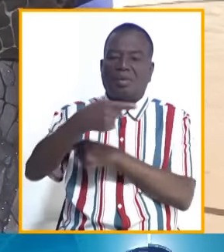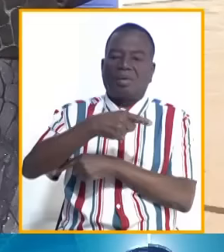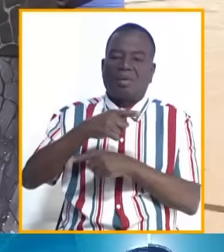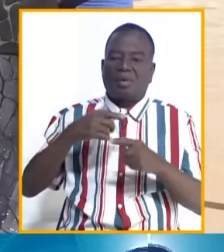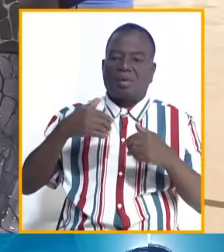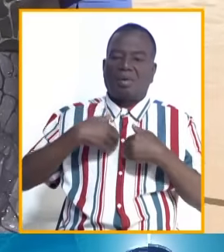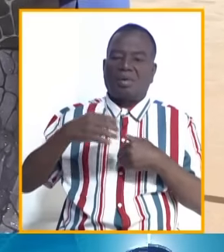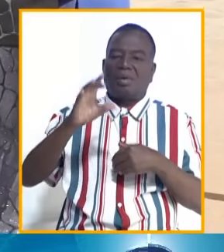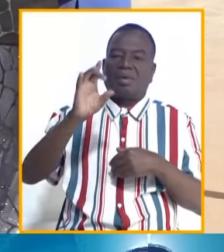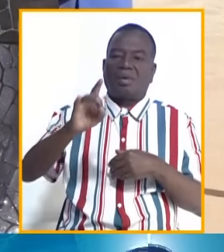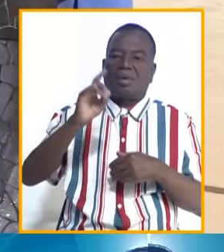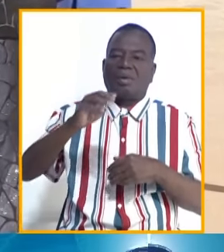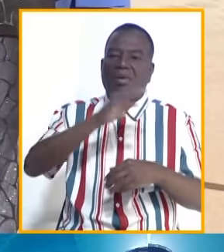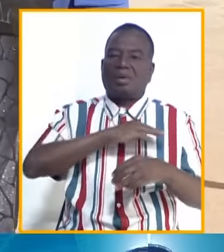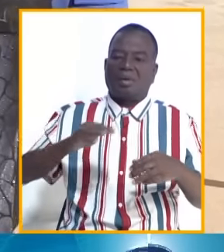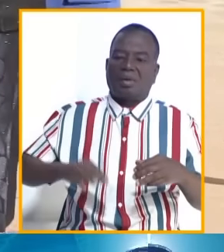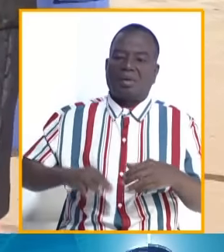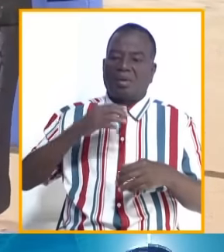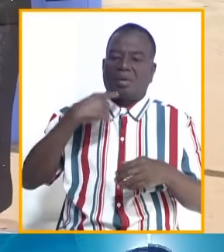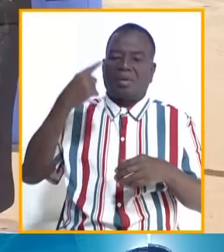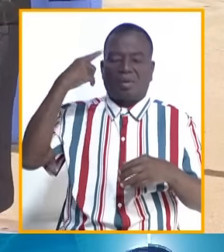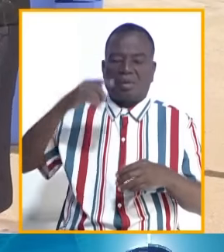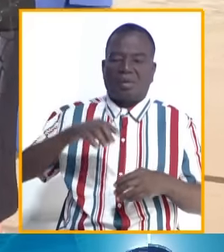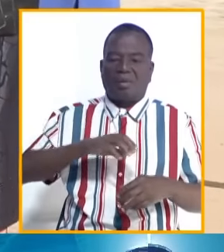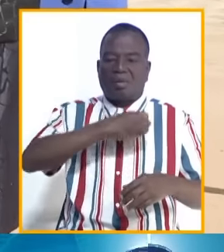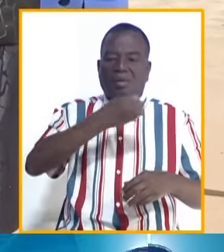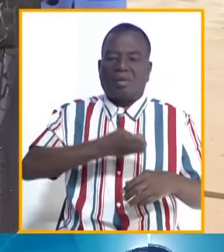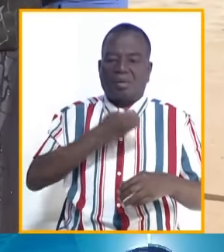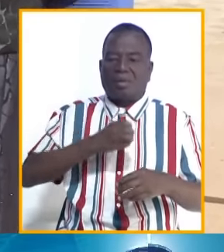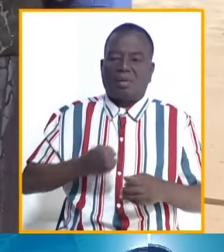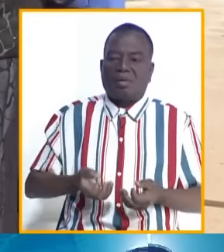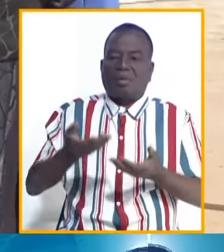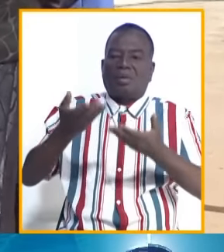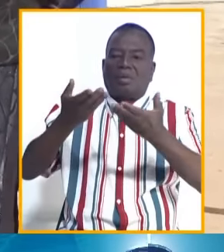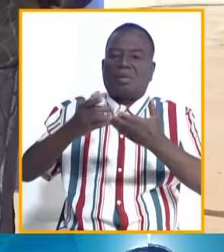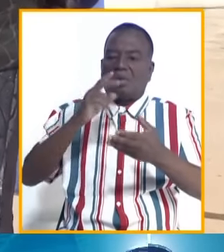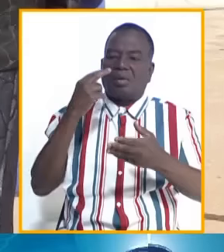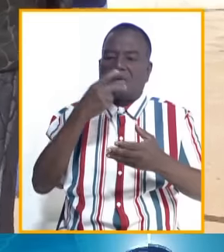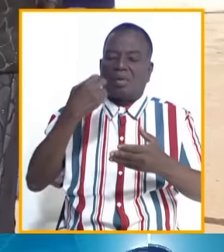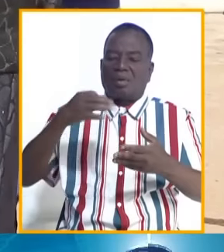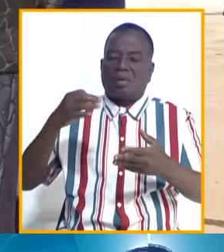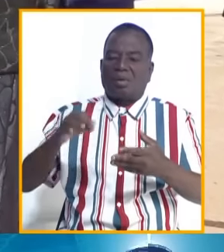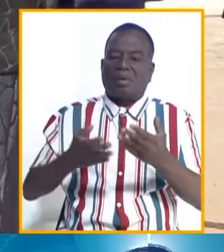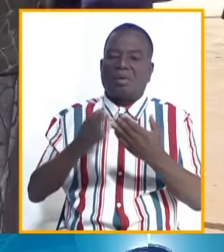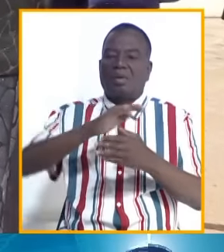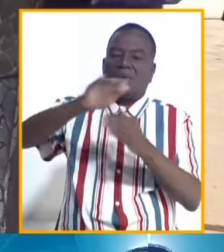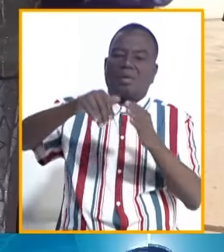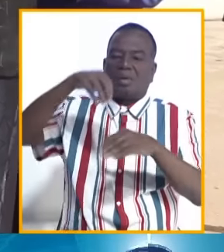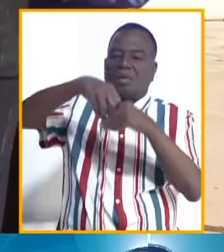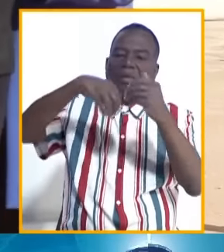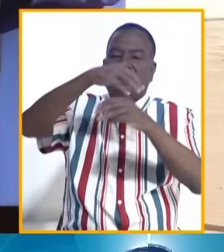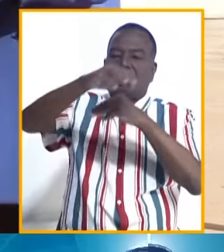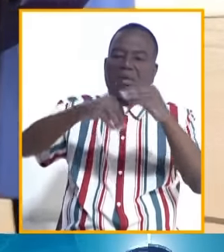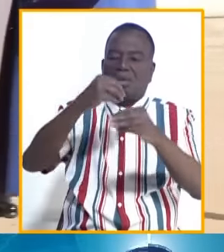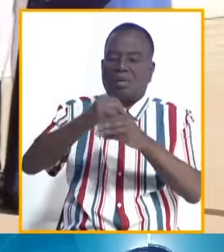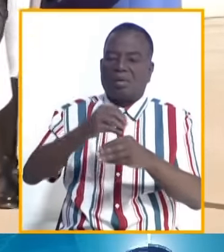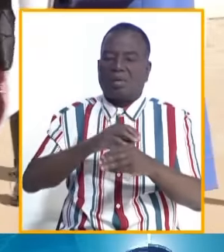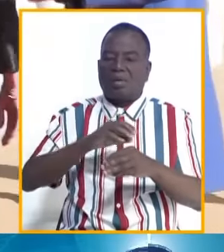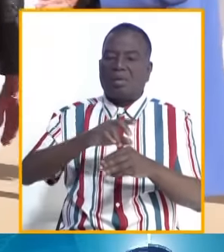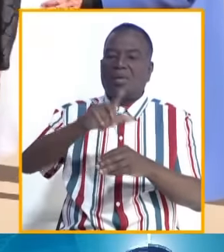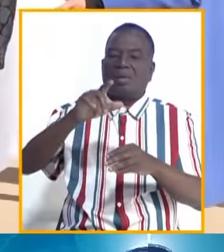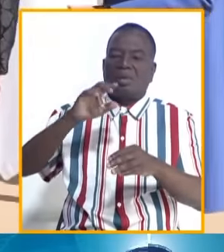est fortement représentée. L'Organisation internationale de la francophonie est aujourd'hui forte de 88 membres qui se fixent pour